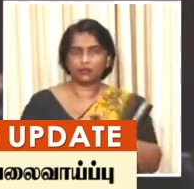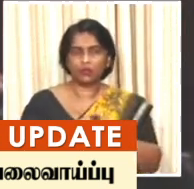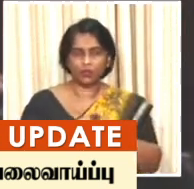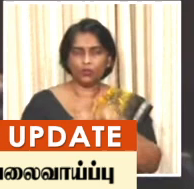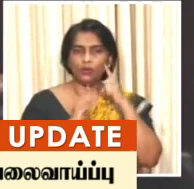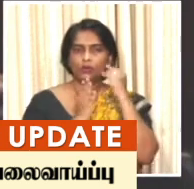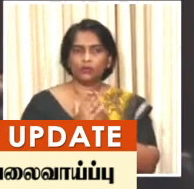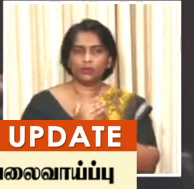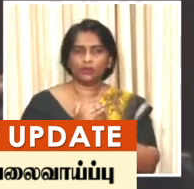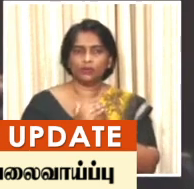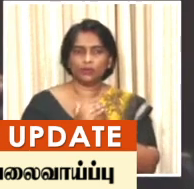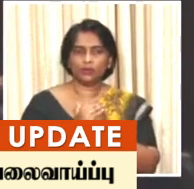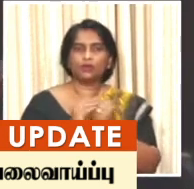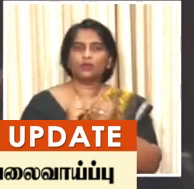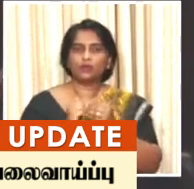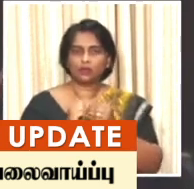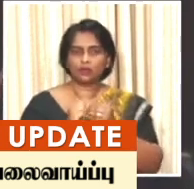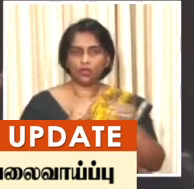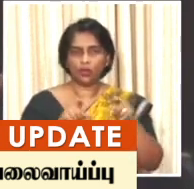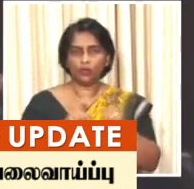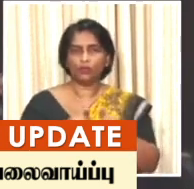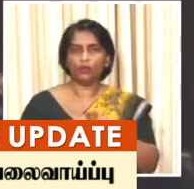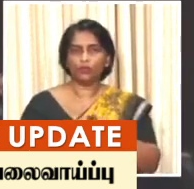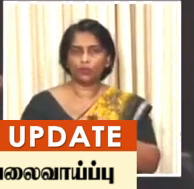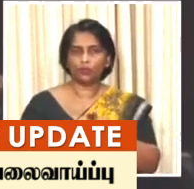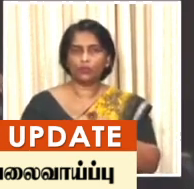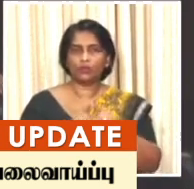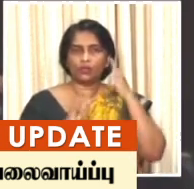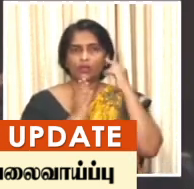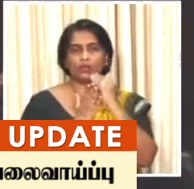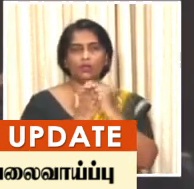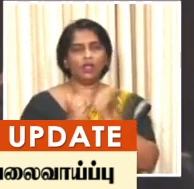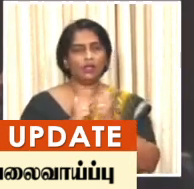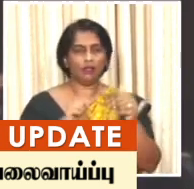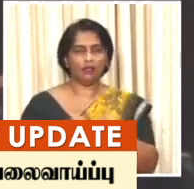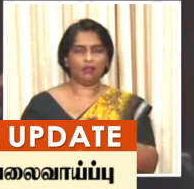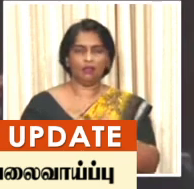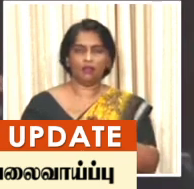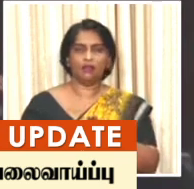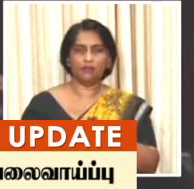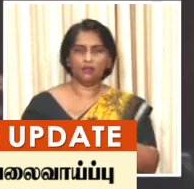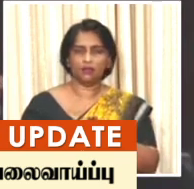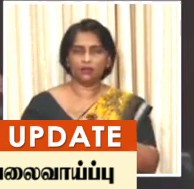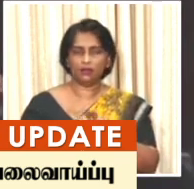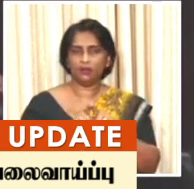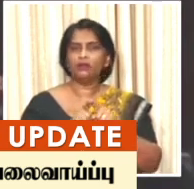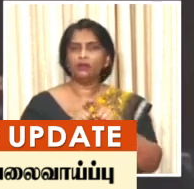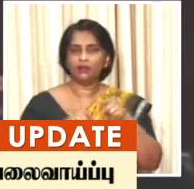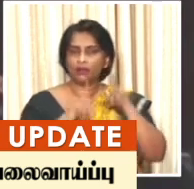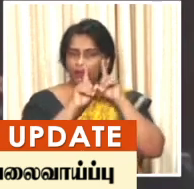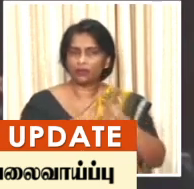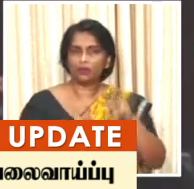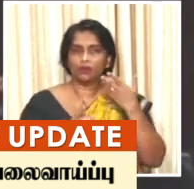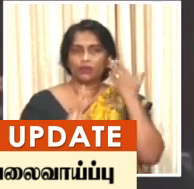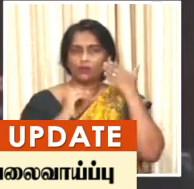අදාළ අංශවලට කටයුතු කරා. දැන් මේ අය ඉන්නේ අනීතිකව. ඒ රටවල් වල. ඒ නිසා ඒ අය නිතරම අවදානමකට ලක් වෙමින් ඉන්නේ. ඒ නිසා ඒ